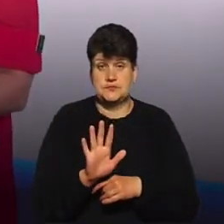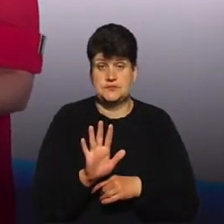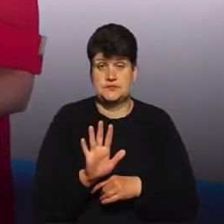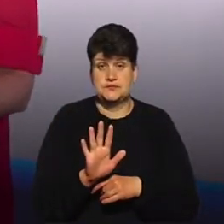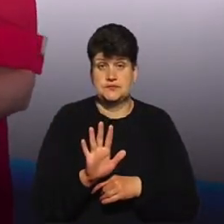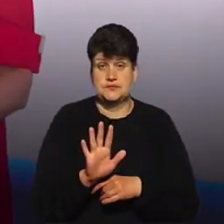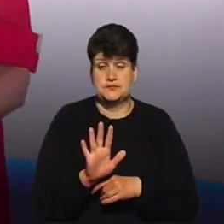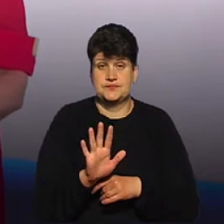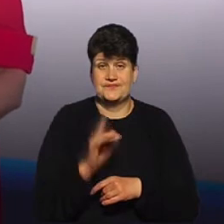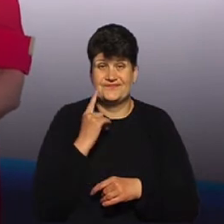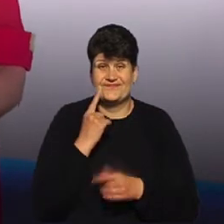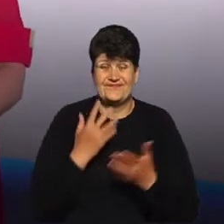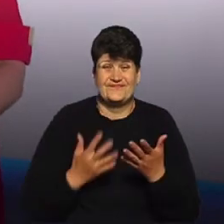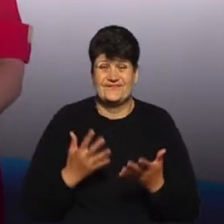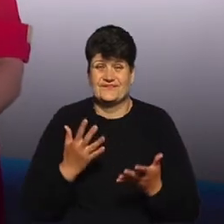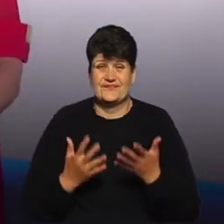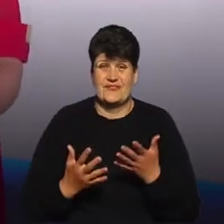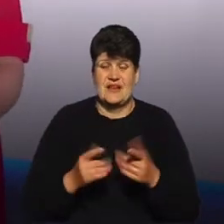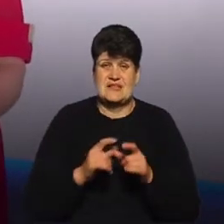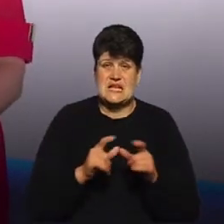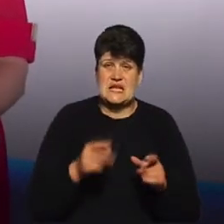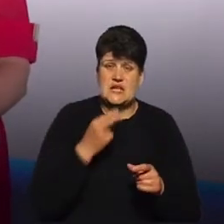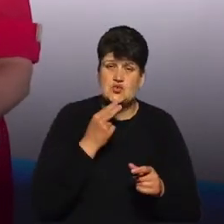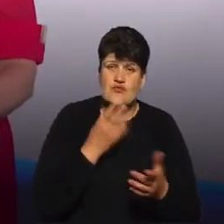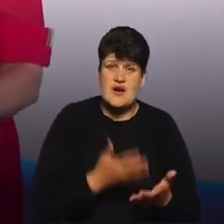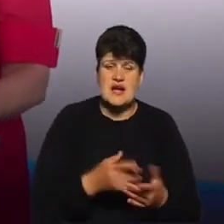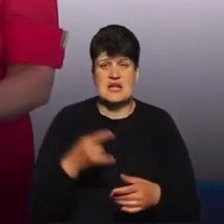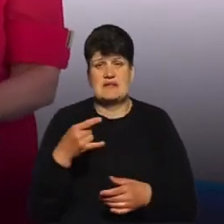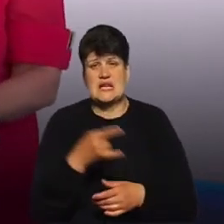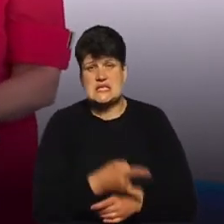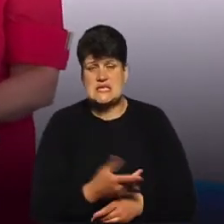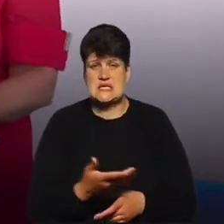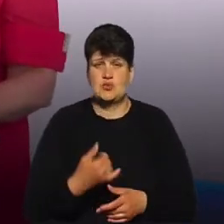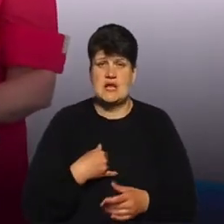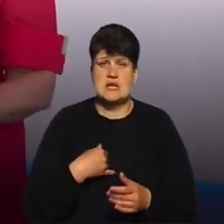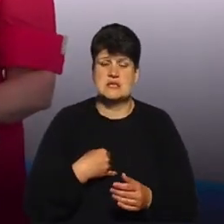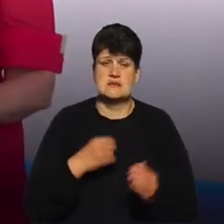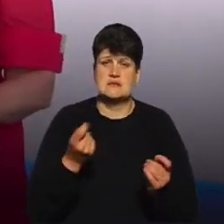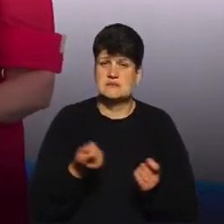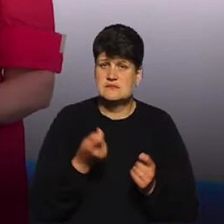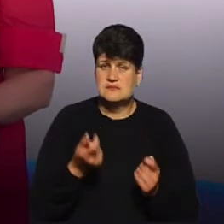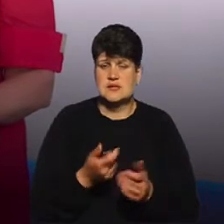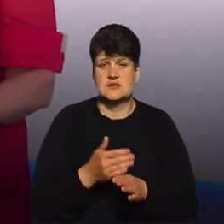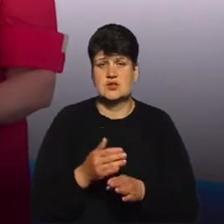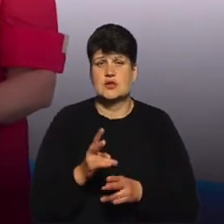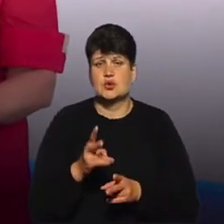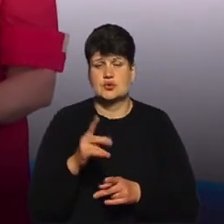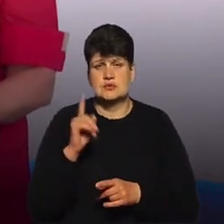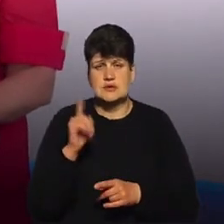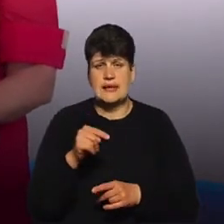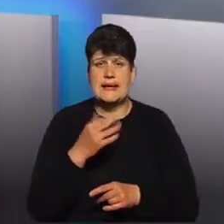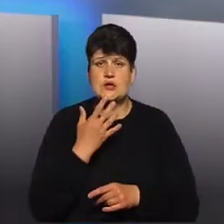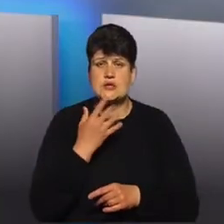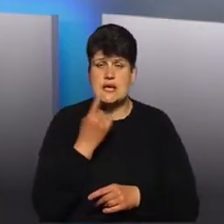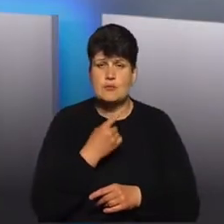закладах розміщення, і в закладах харчування, навіть в таксі в нас є обмежена кількість тих, хто володіє іноземною мовою. Це ми про мову, бо ви вже так про заклади говорите.